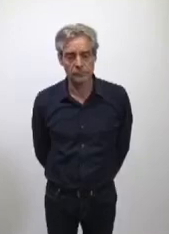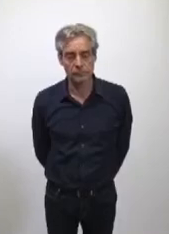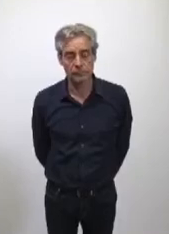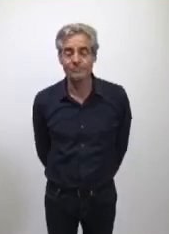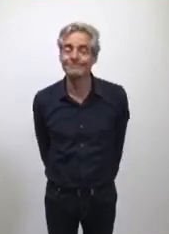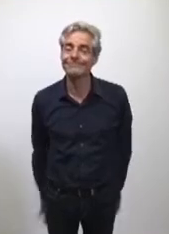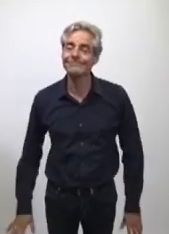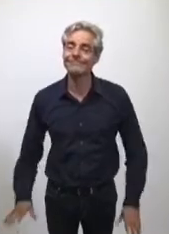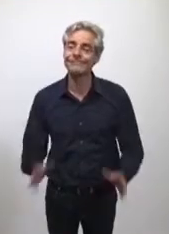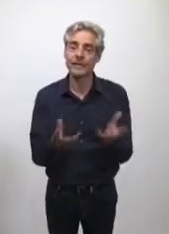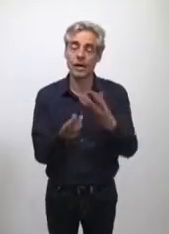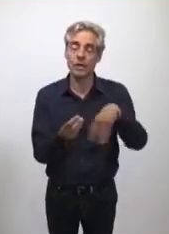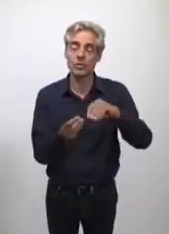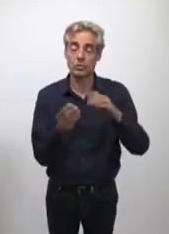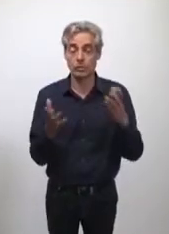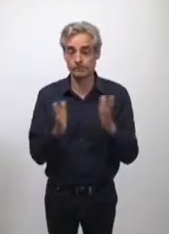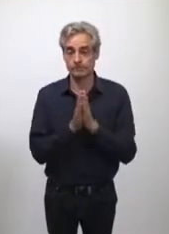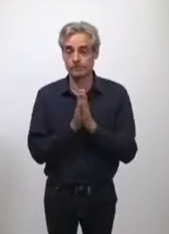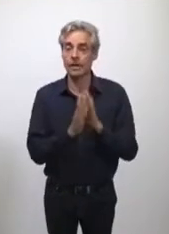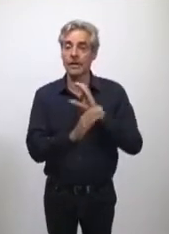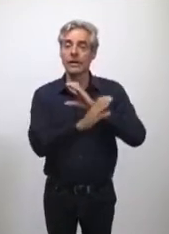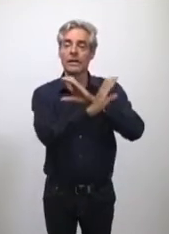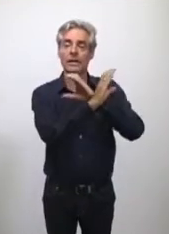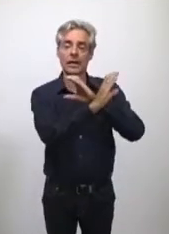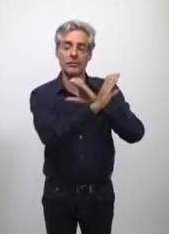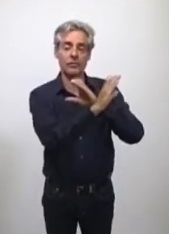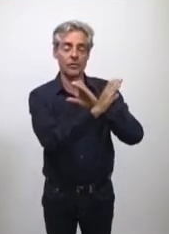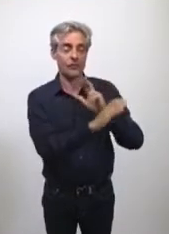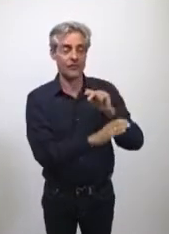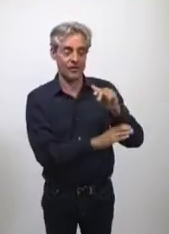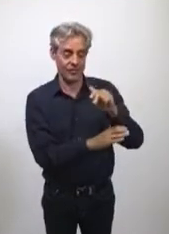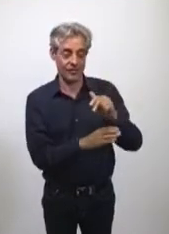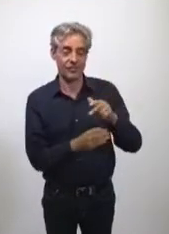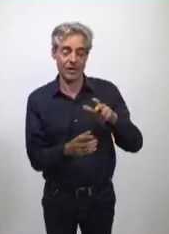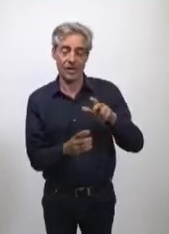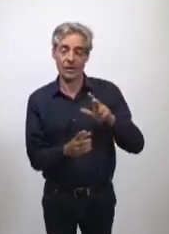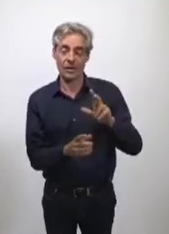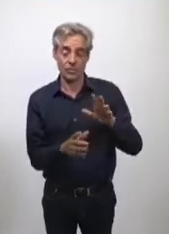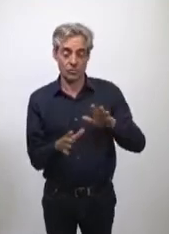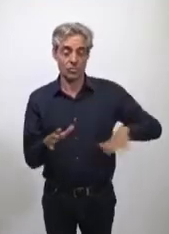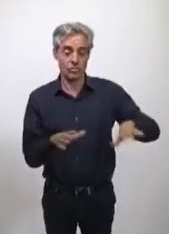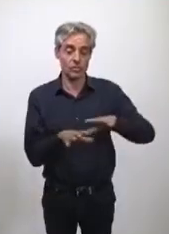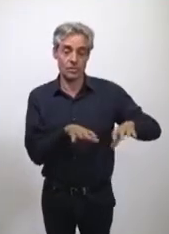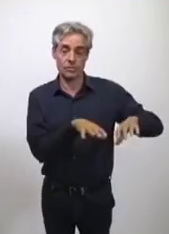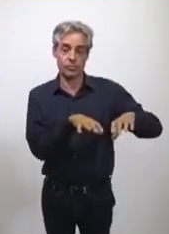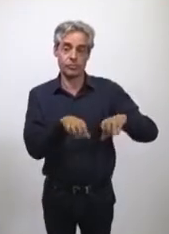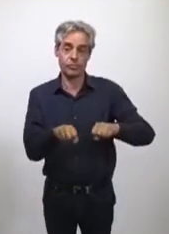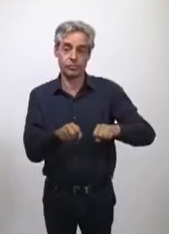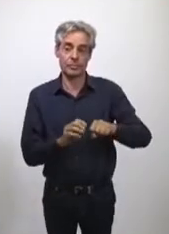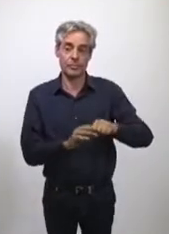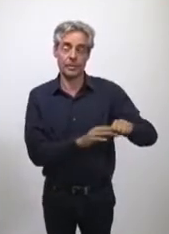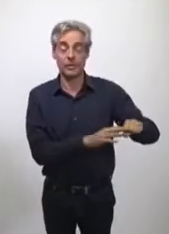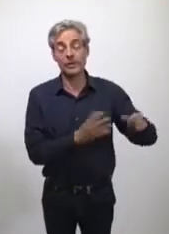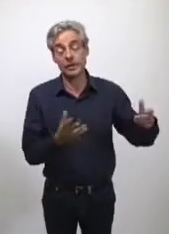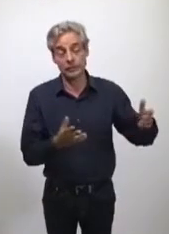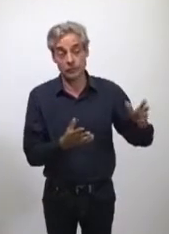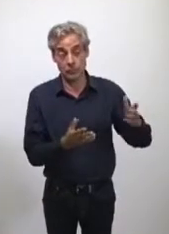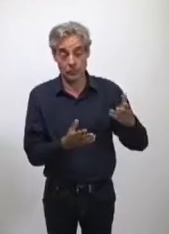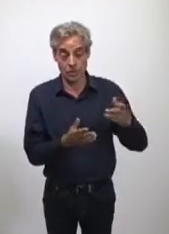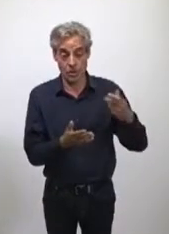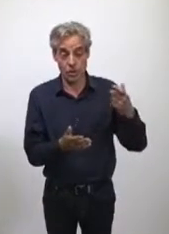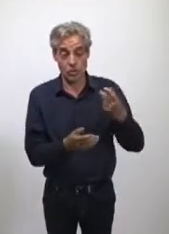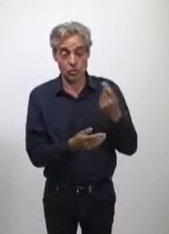Simplement pour préciser que Carrefour, qui va donc reprendre les lieux, est prioritaire et donc le seul